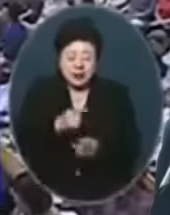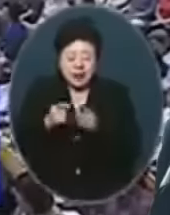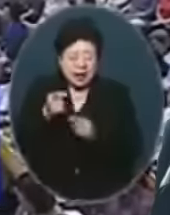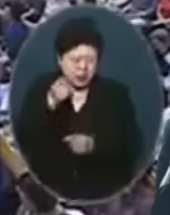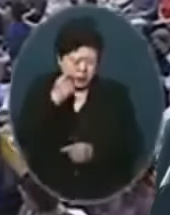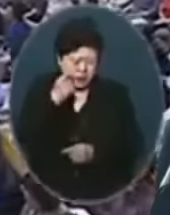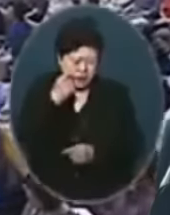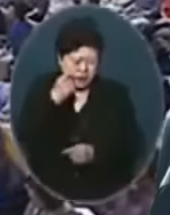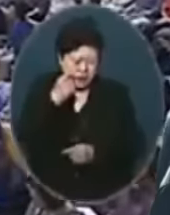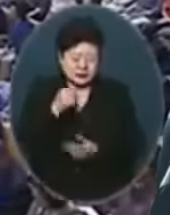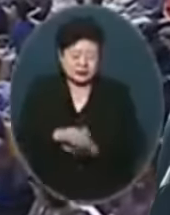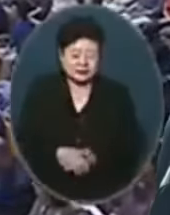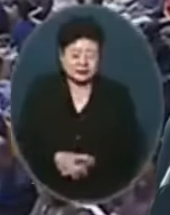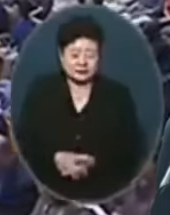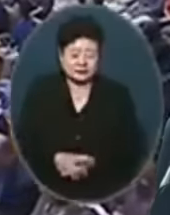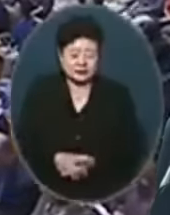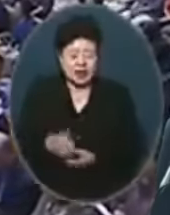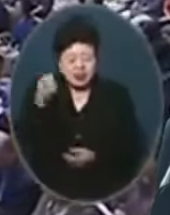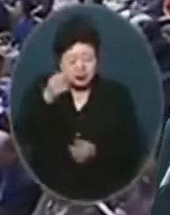없나니라.